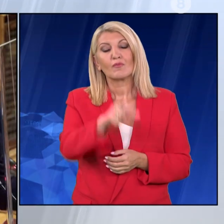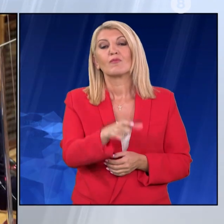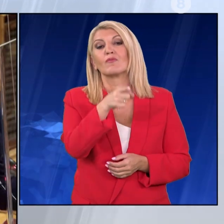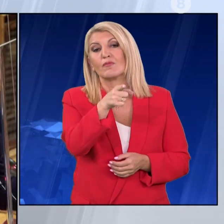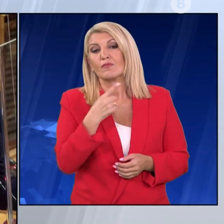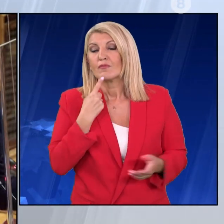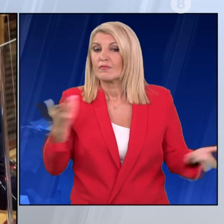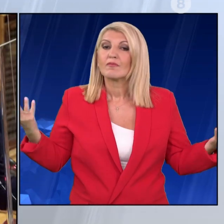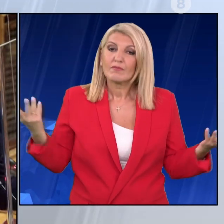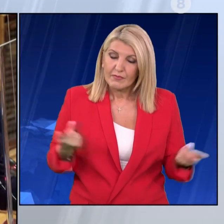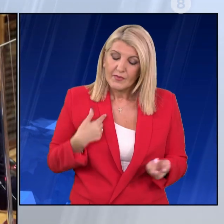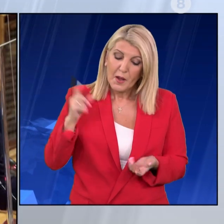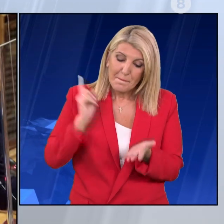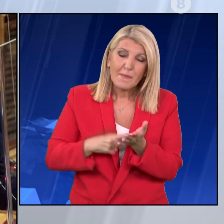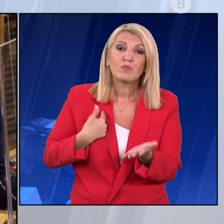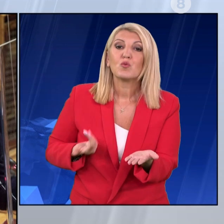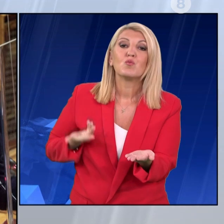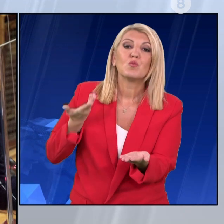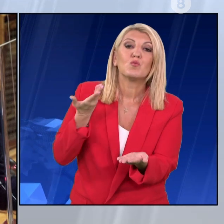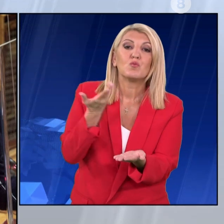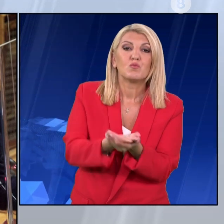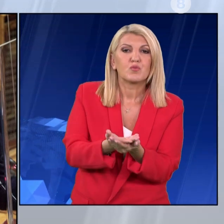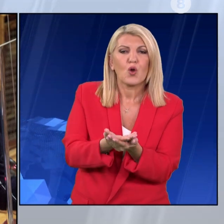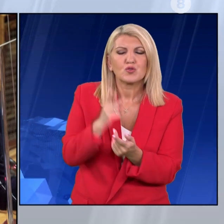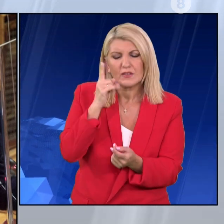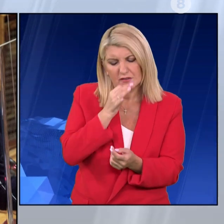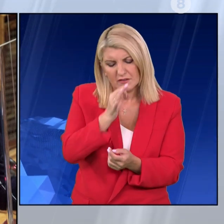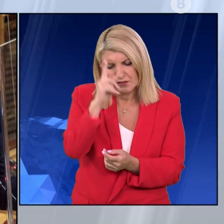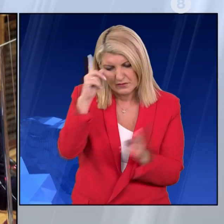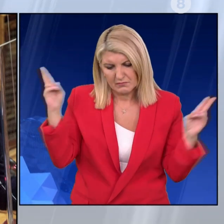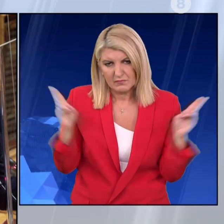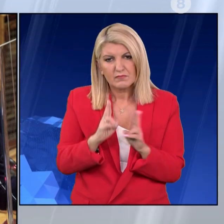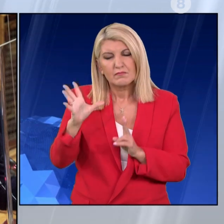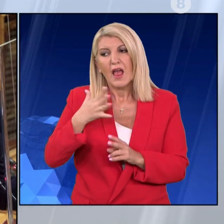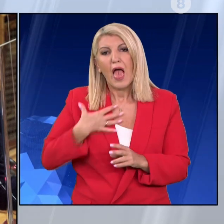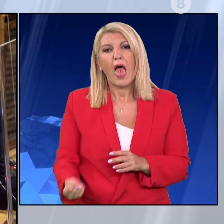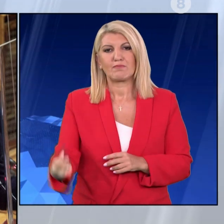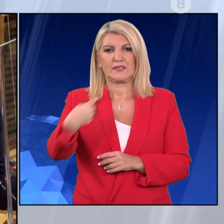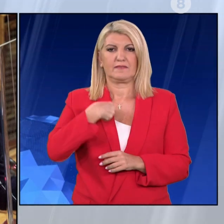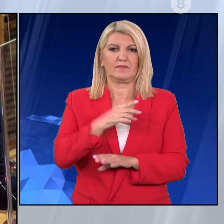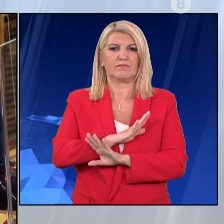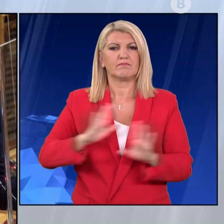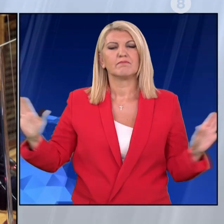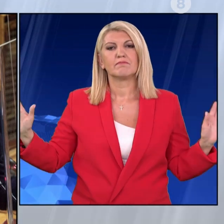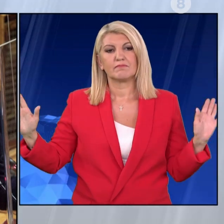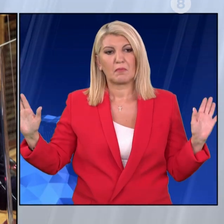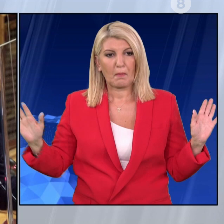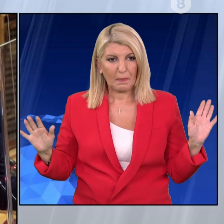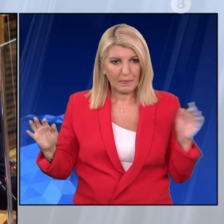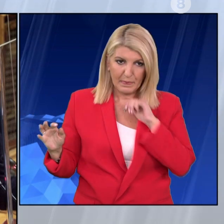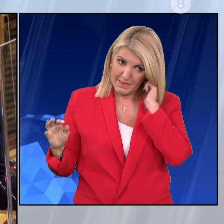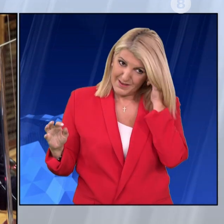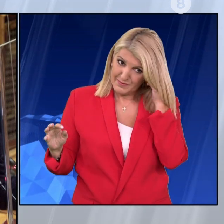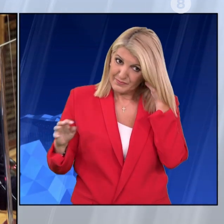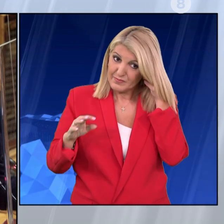ψηφίστε με γιατί μπορώ να κερδίσω γιατί είμαι πετυχημένος γιατί έχω προσόντα εμπιστευτείτε με δεν το λες και στρατηγική νίκης επί μίας σκληρής νεοφιλελεύθερης